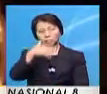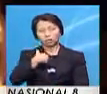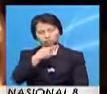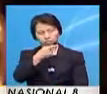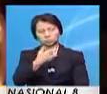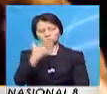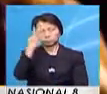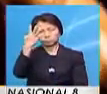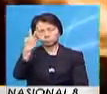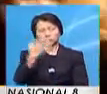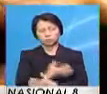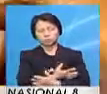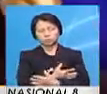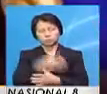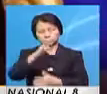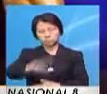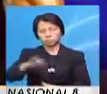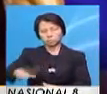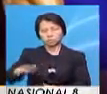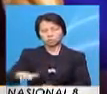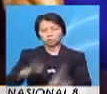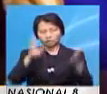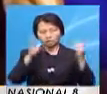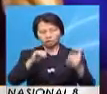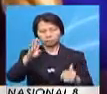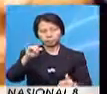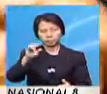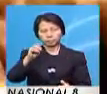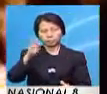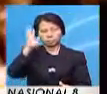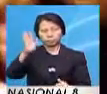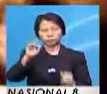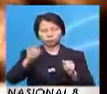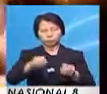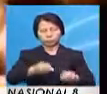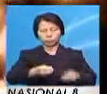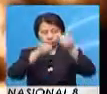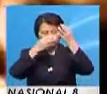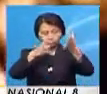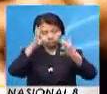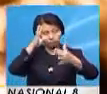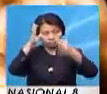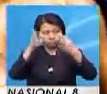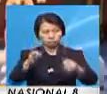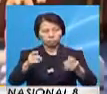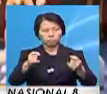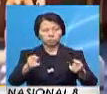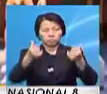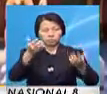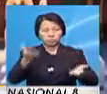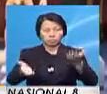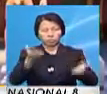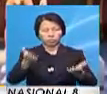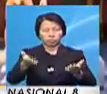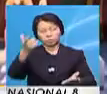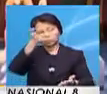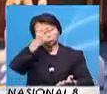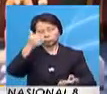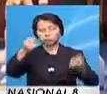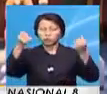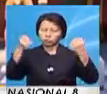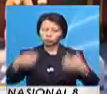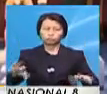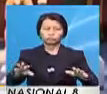mata ini menaruh harapan PBBM dapat mengumumkan keputusan rayuannya secepat mungkin kerana